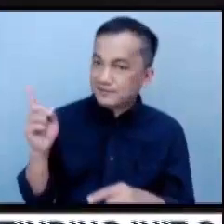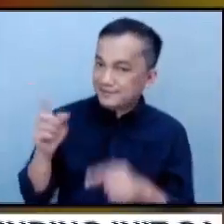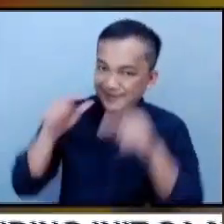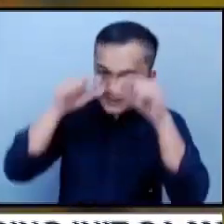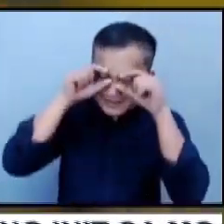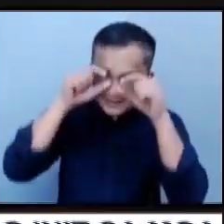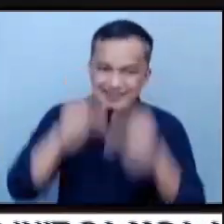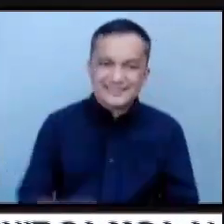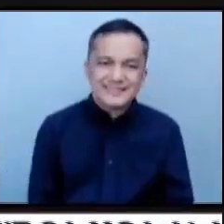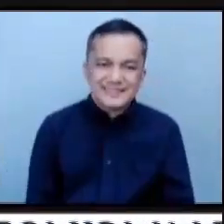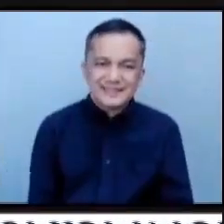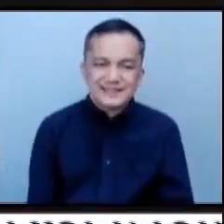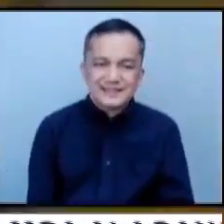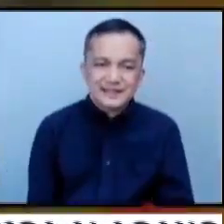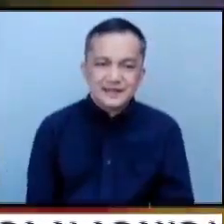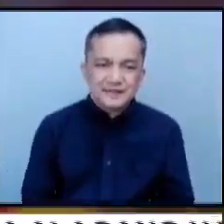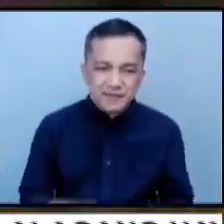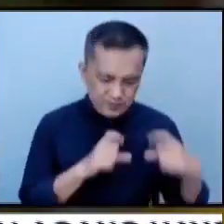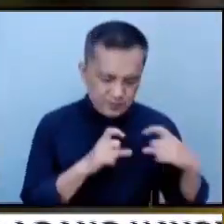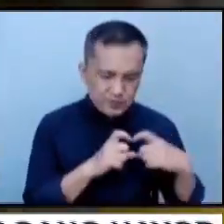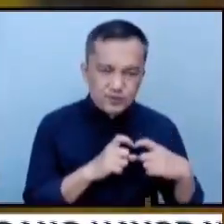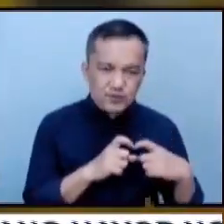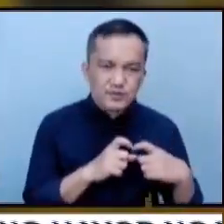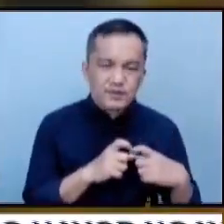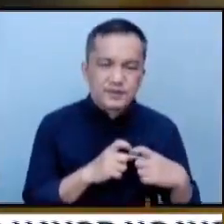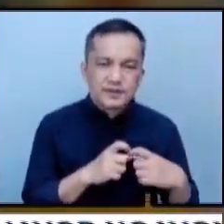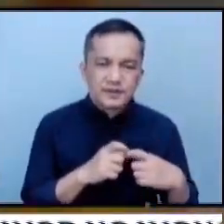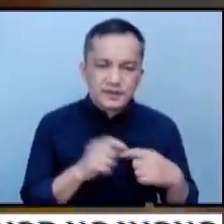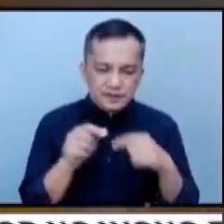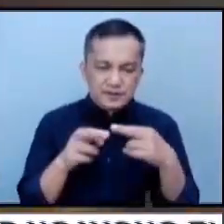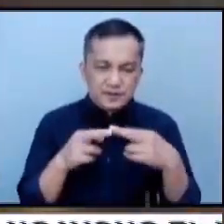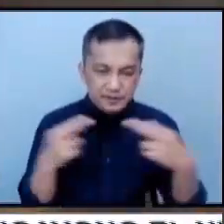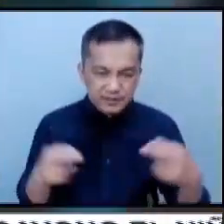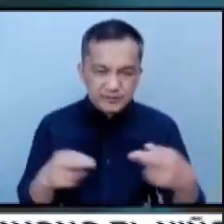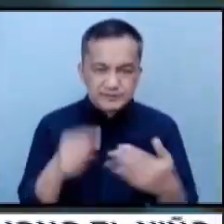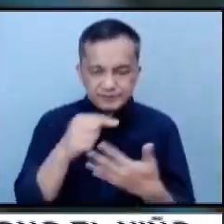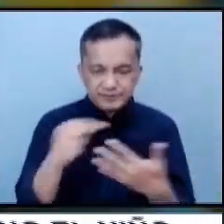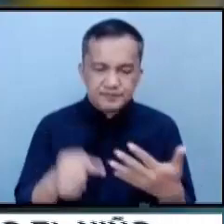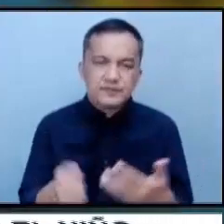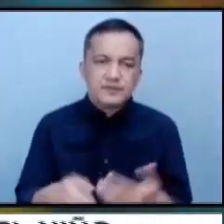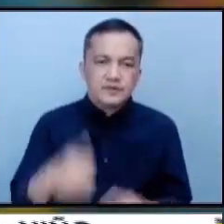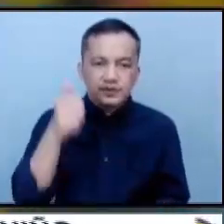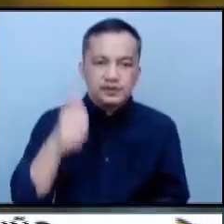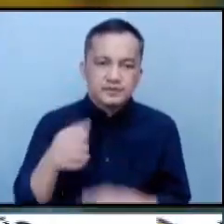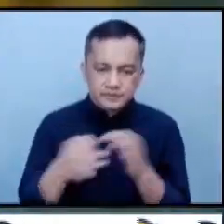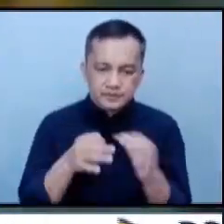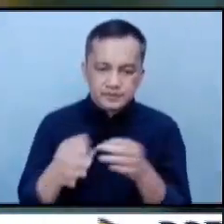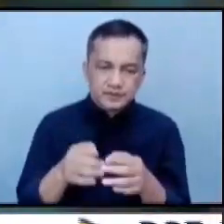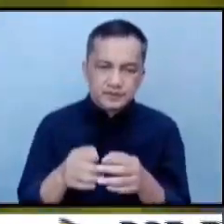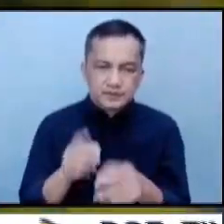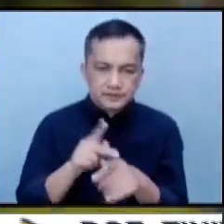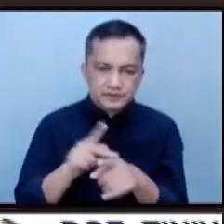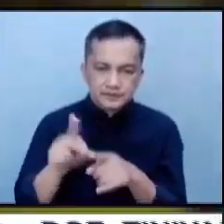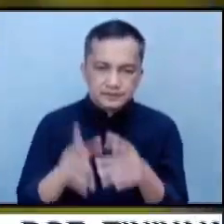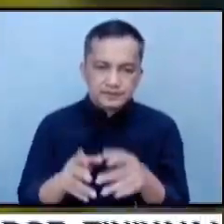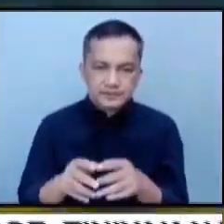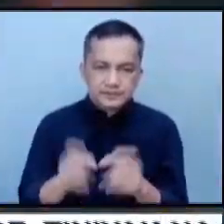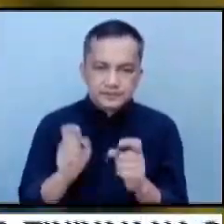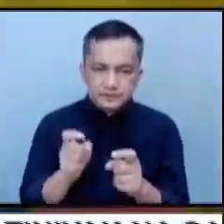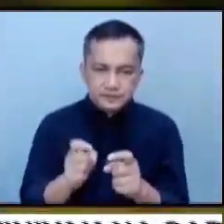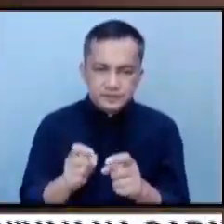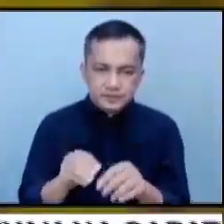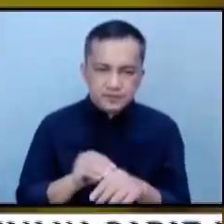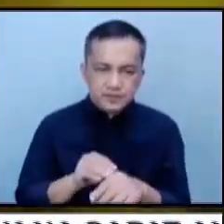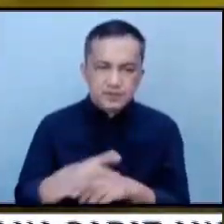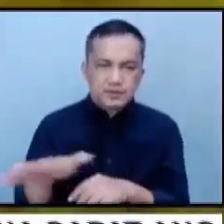papuso, may ribbon at iba pa. Winner! Paliwanag ng isang profesor, ang mabilis sa pagka-impluensya ng mga Pilipino sa